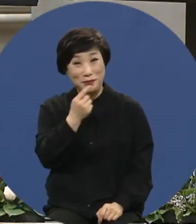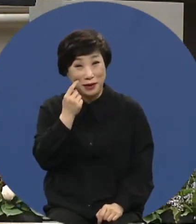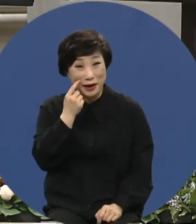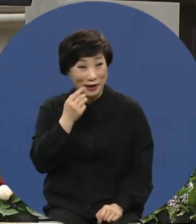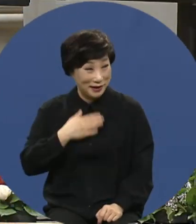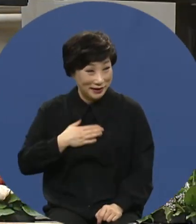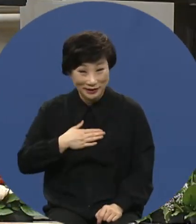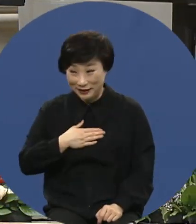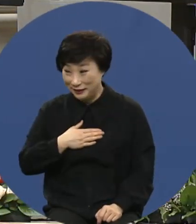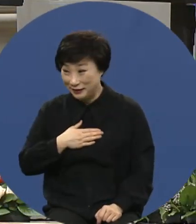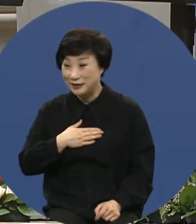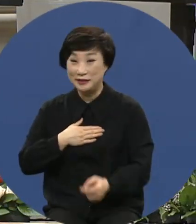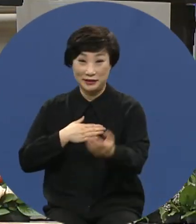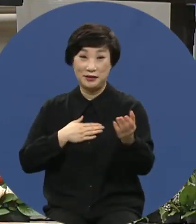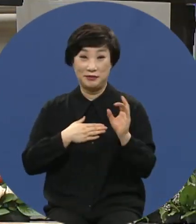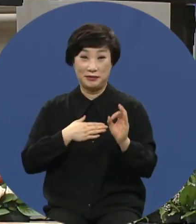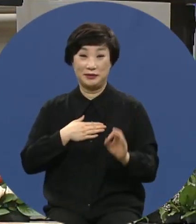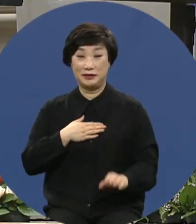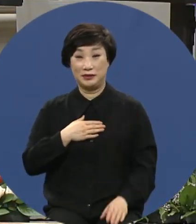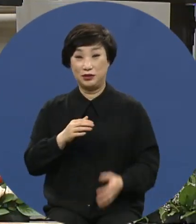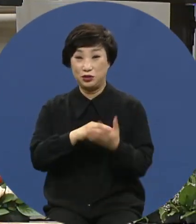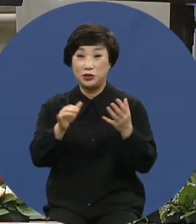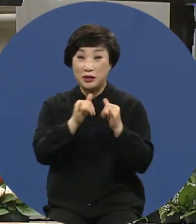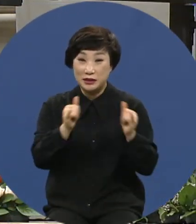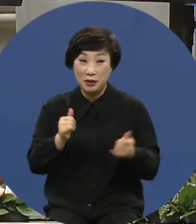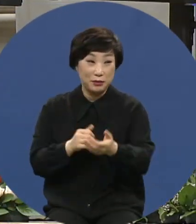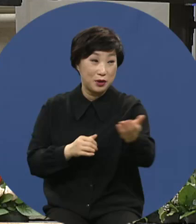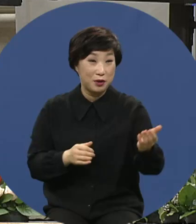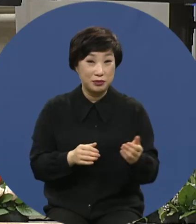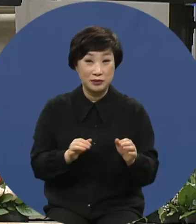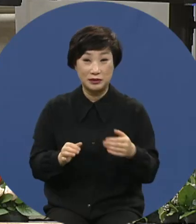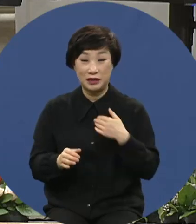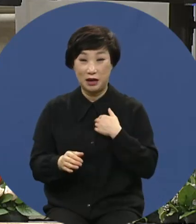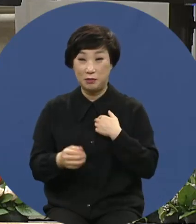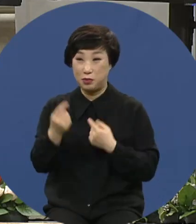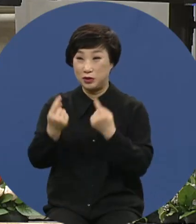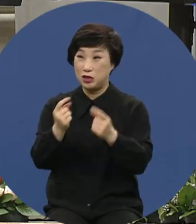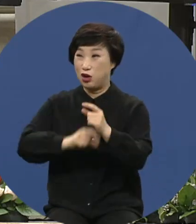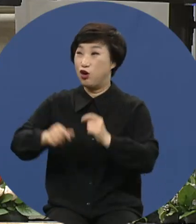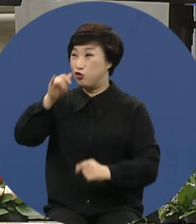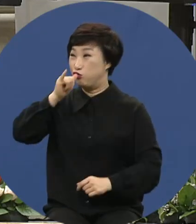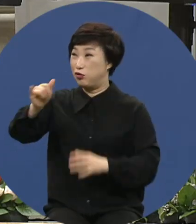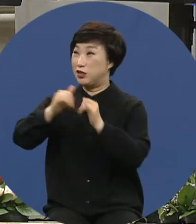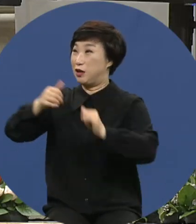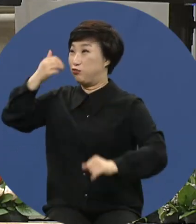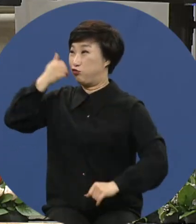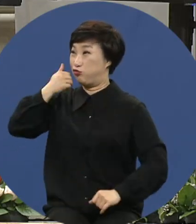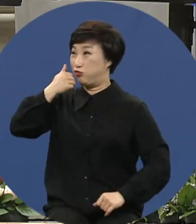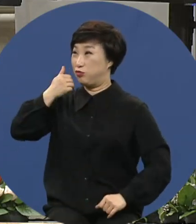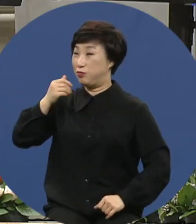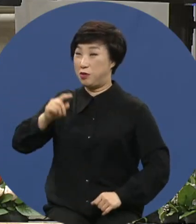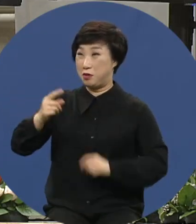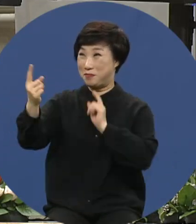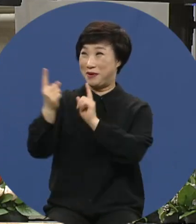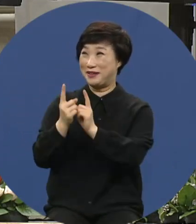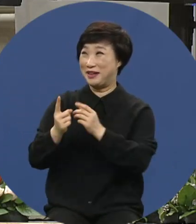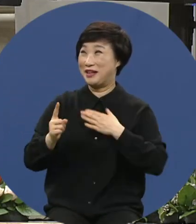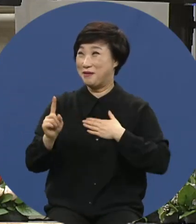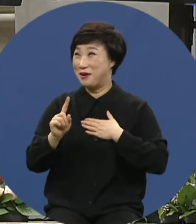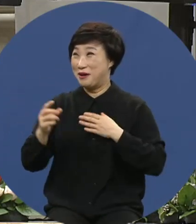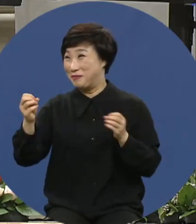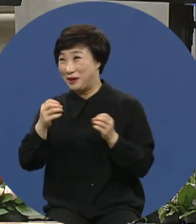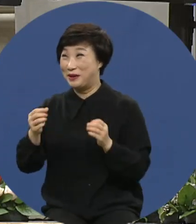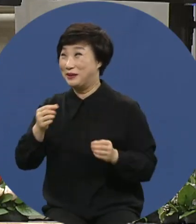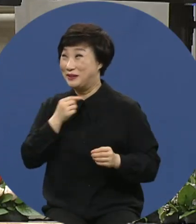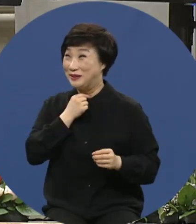말인지 아십니까? 예, 많은 사람들은 나보다 훌륭한 사람이 있으면 그 사람을 만나서 무슨 얘기라도